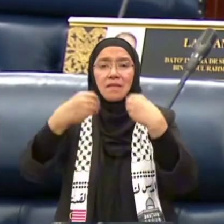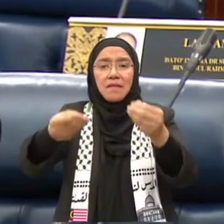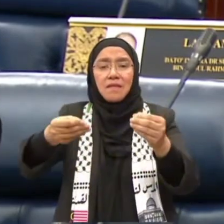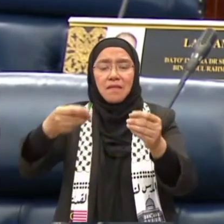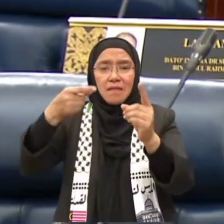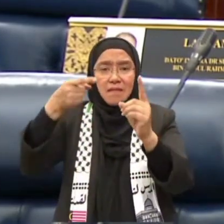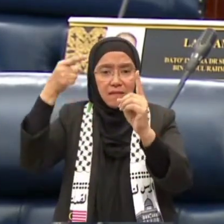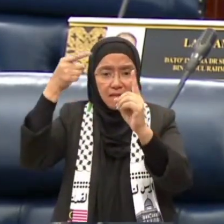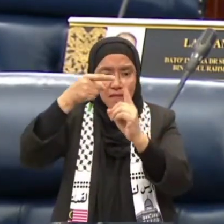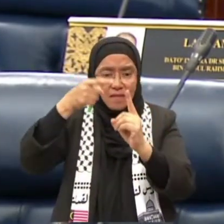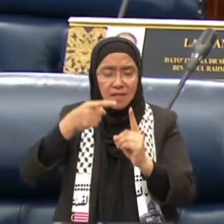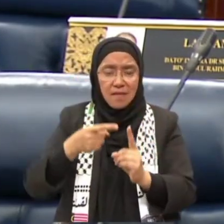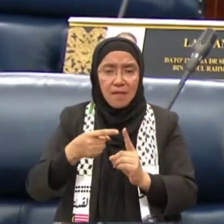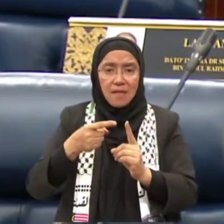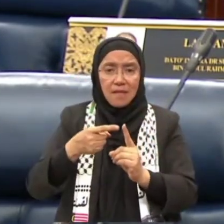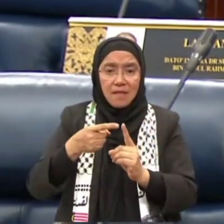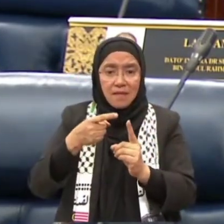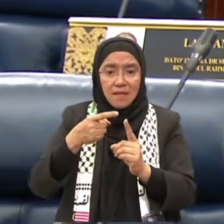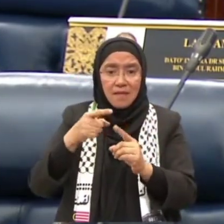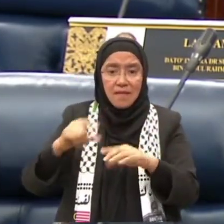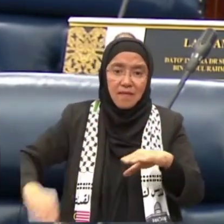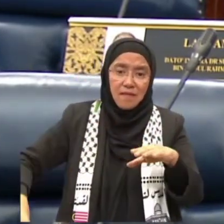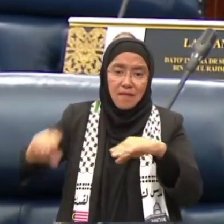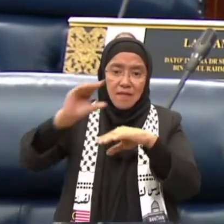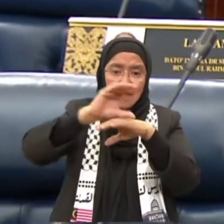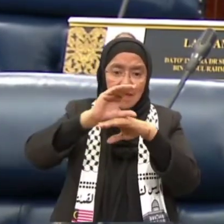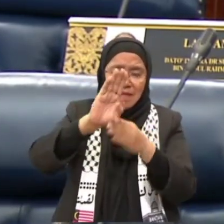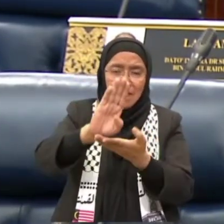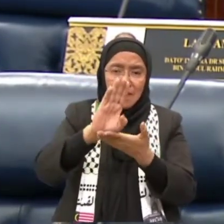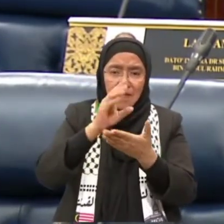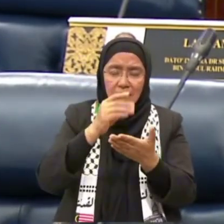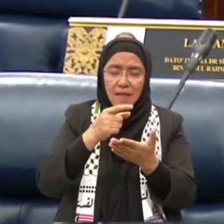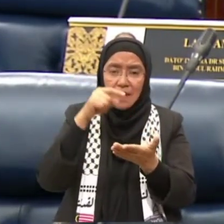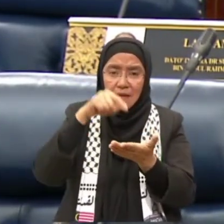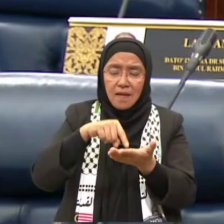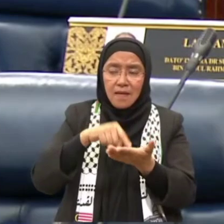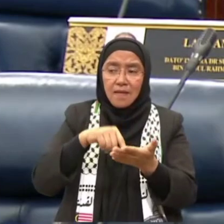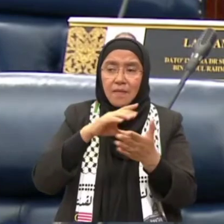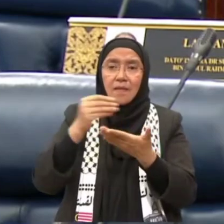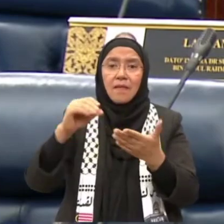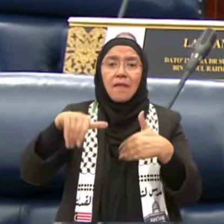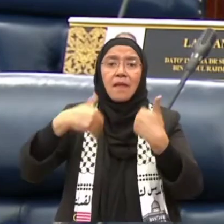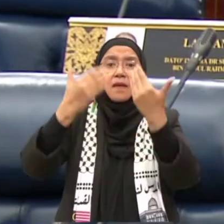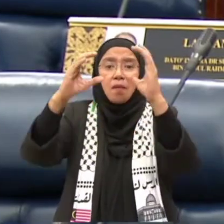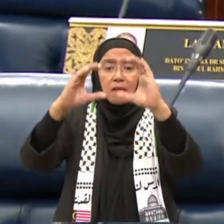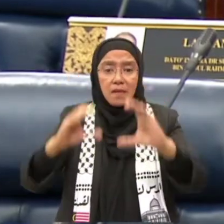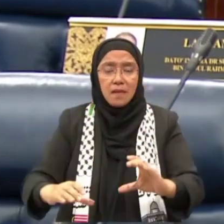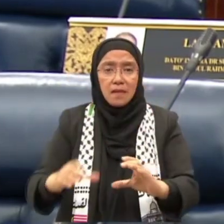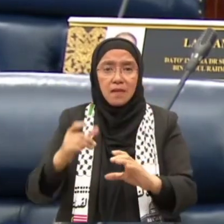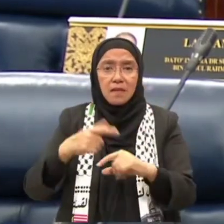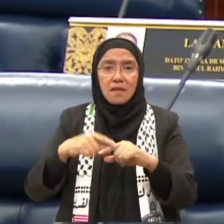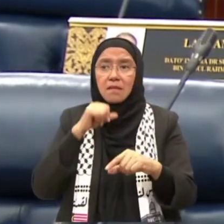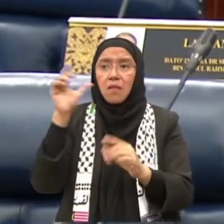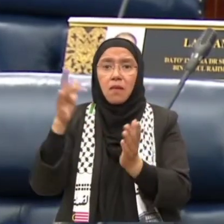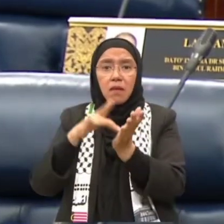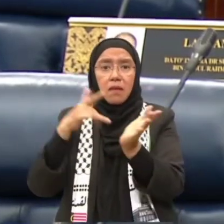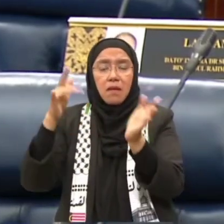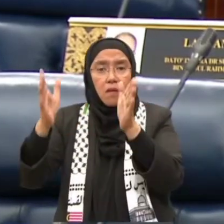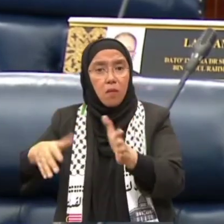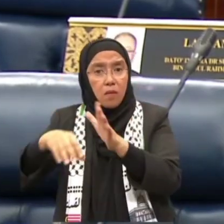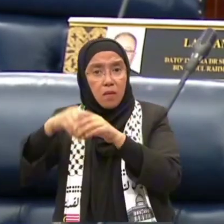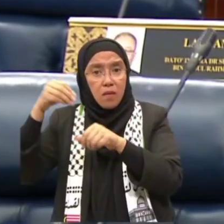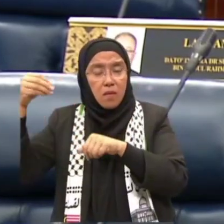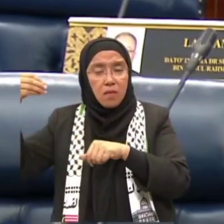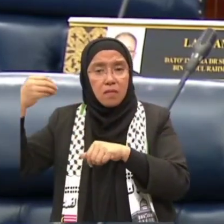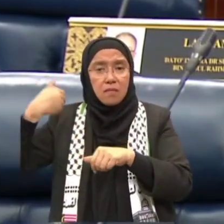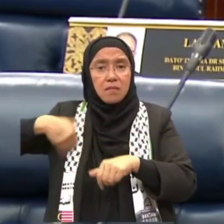oleh penduduk warga asing ini. Jadi apakah mekanismenya? Yang keduanya saya nak tanya berkenaan dengan penduduk luar bandar, khususnya mekanisme